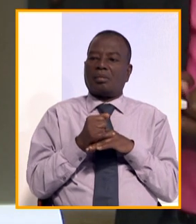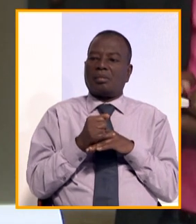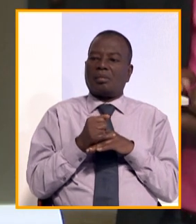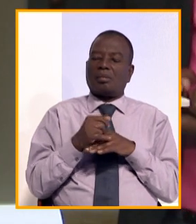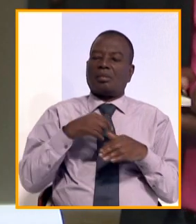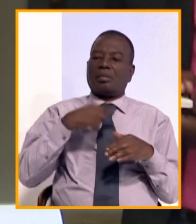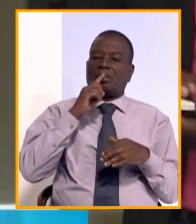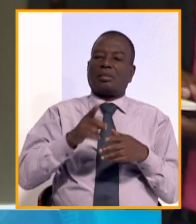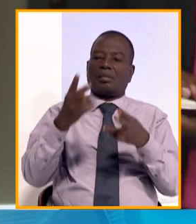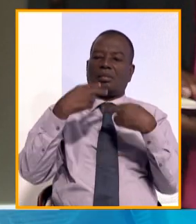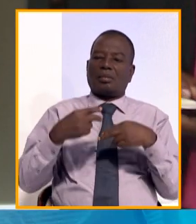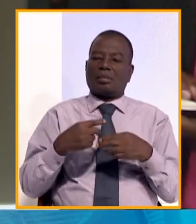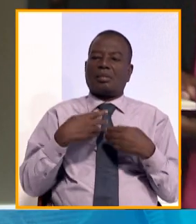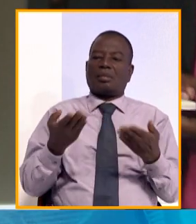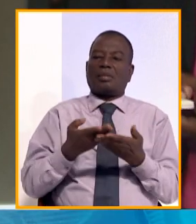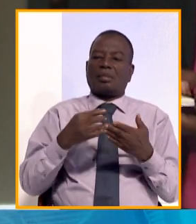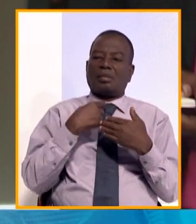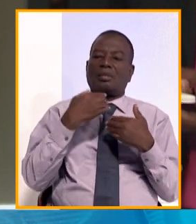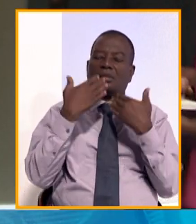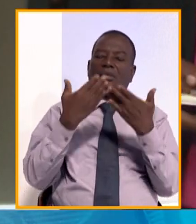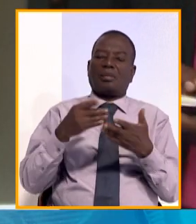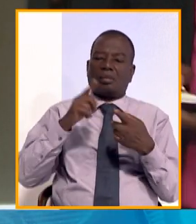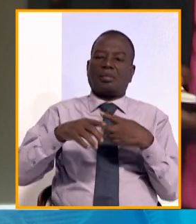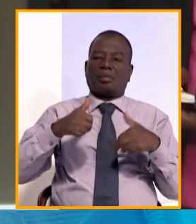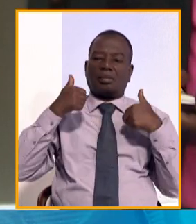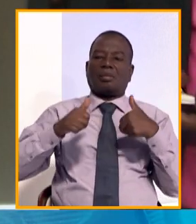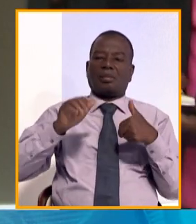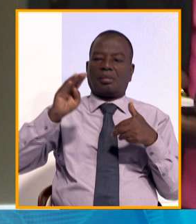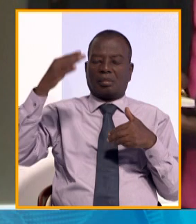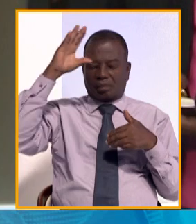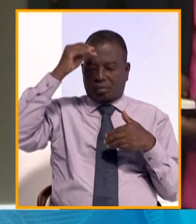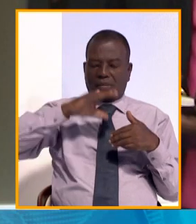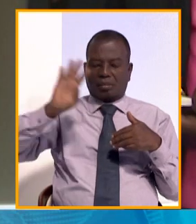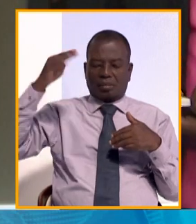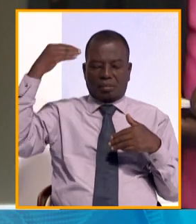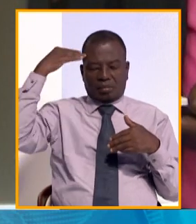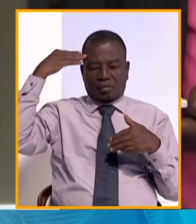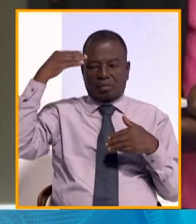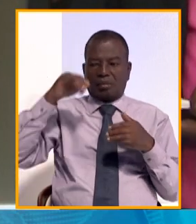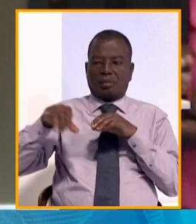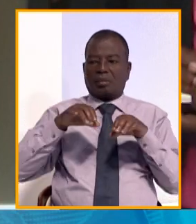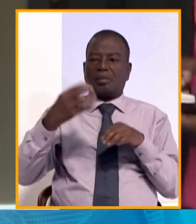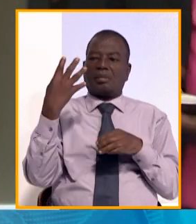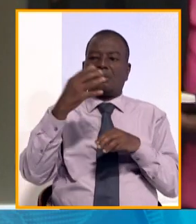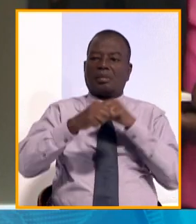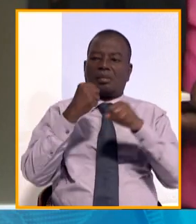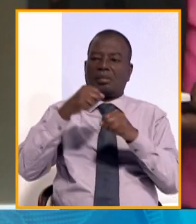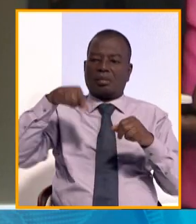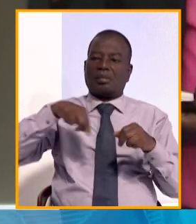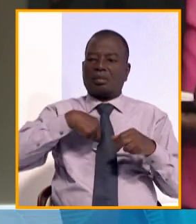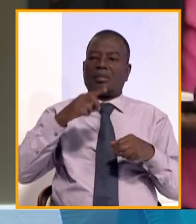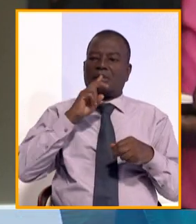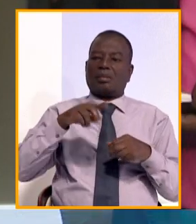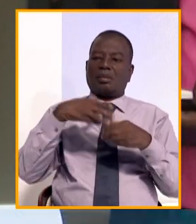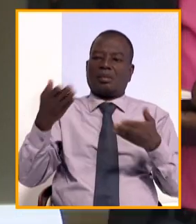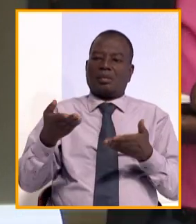Je suis venu ici pour dire merci à son Excellence, Monsieur le Premier ministre Patrick Hachi. Cela fait 4 ans que je suis ici en Côte d'Ivoire. Je finis ma mission